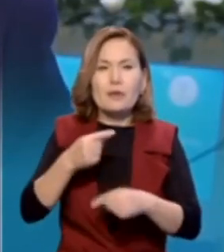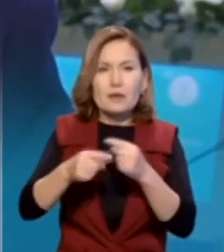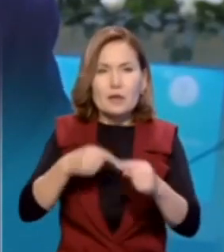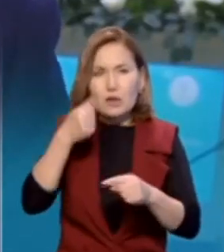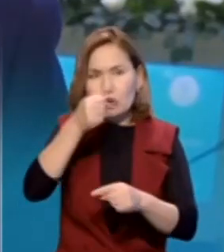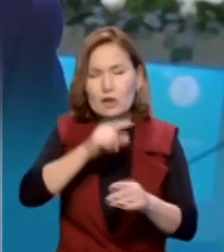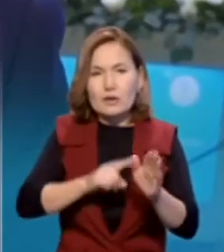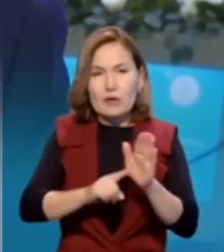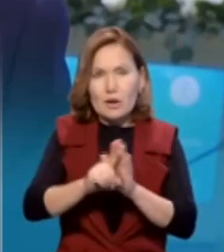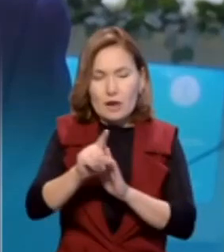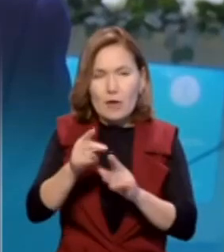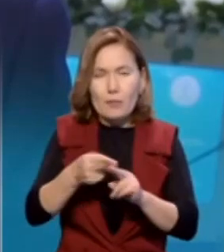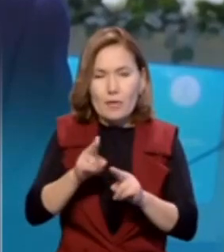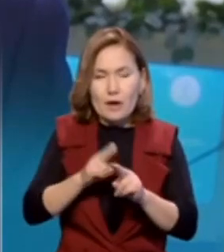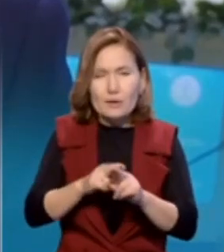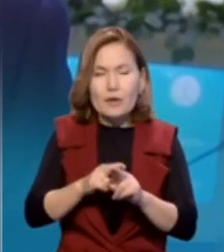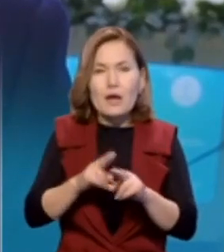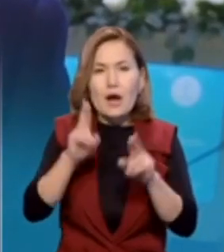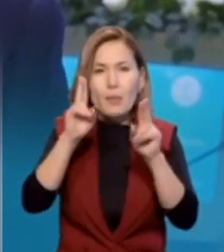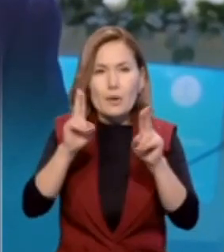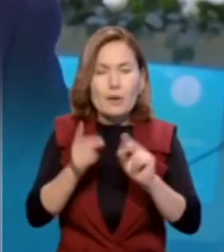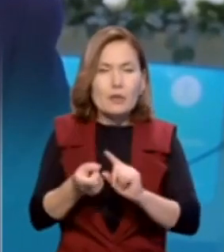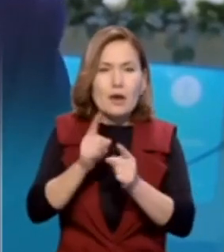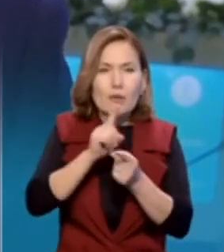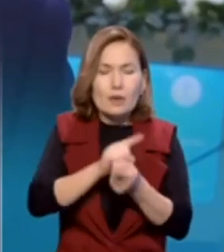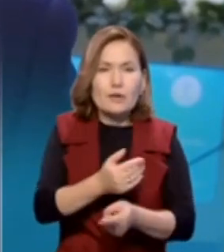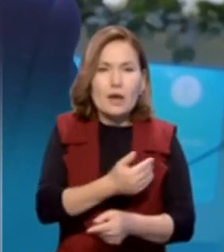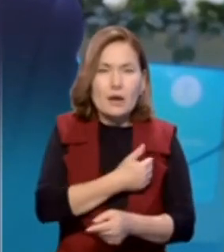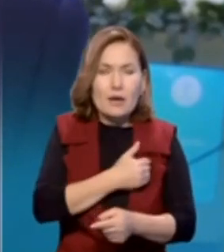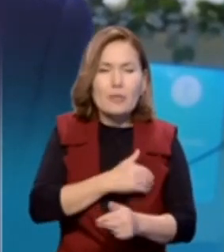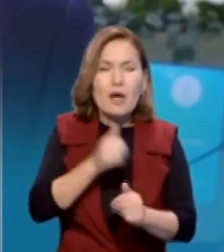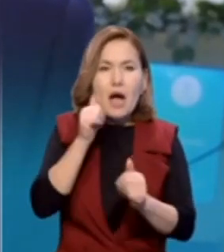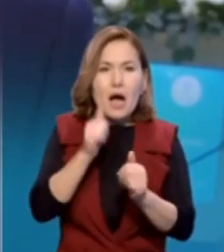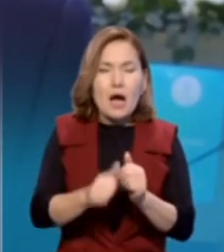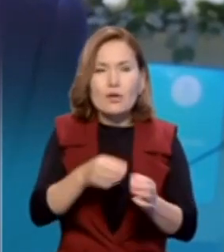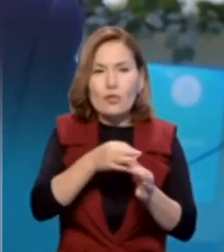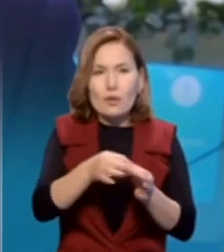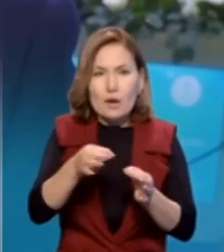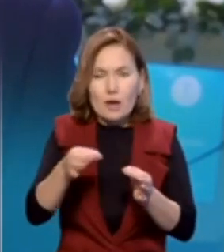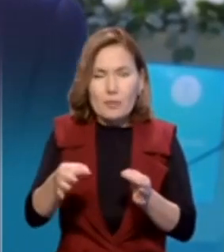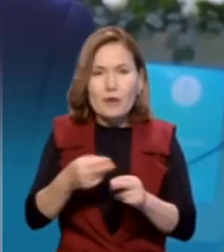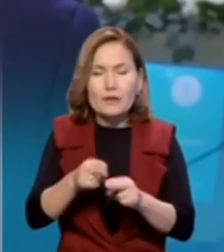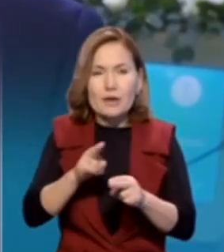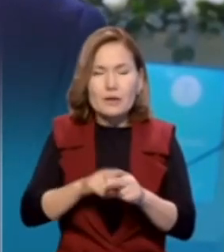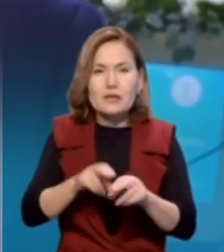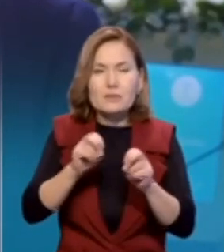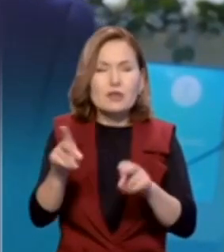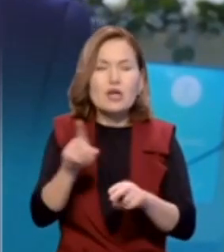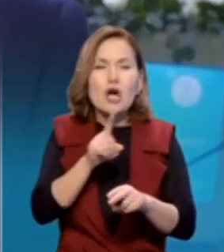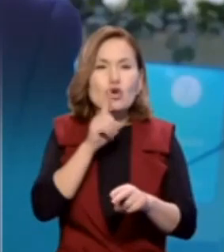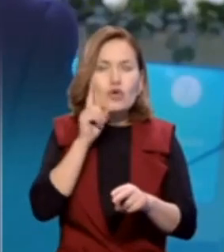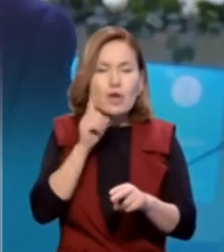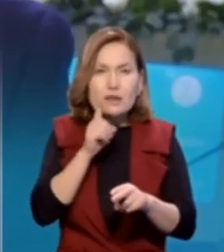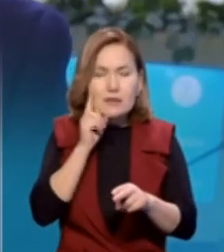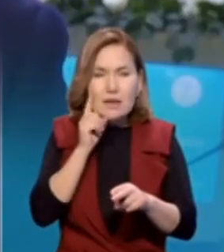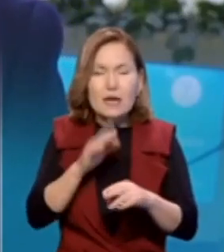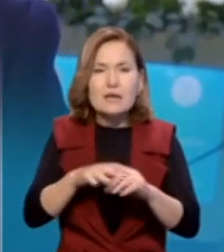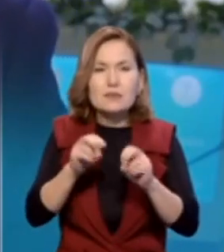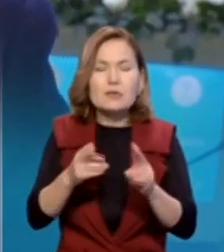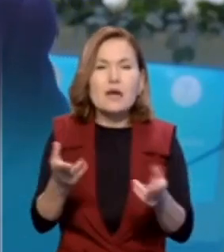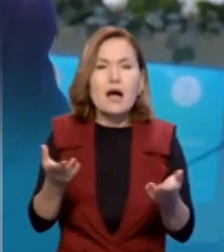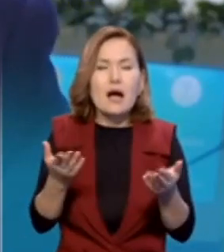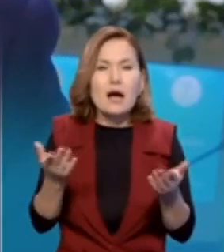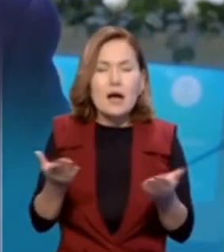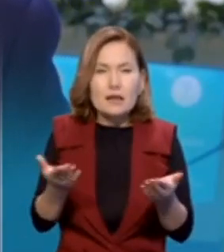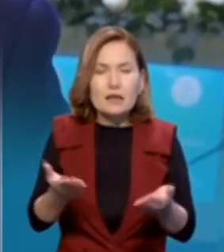бастап механизмді ауыстыруға бет бұрдық. Әр өңірде енді өңірлік карта дайындалады, сол жаңа мамандықтар атласы